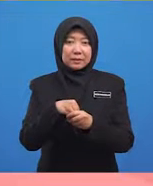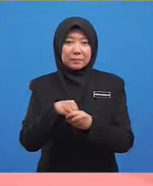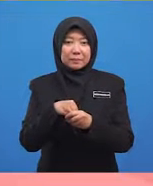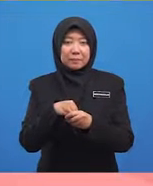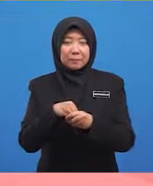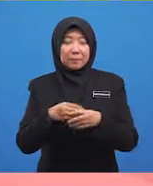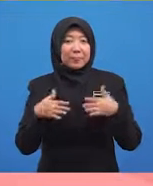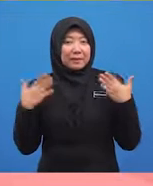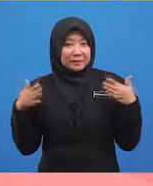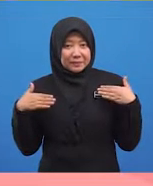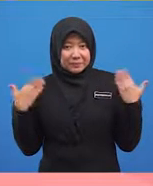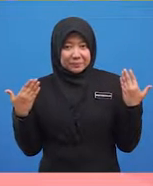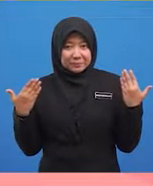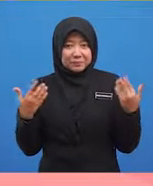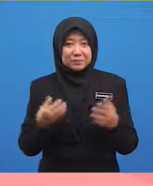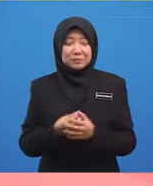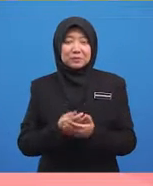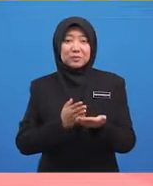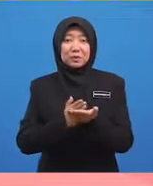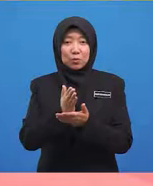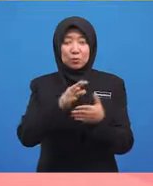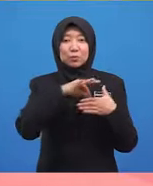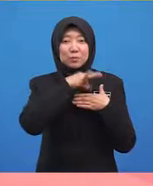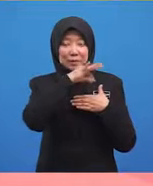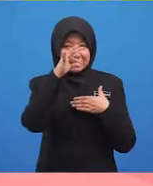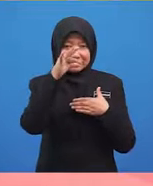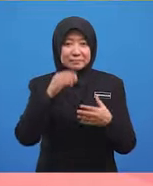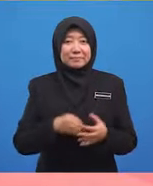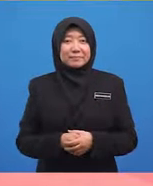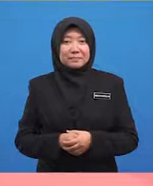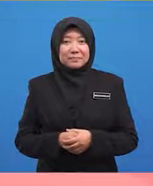keadaan ceria dan terus bersemangat.